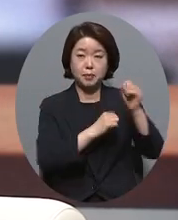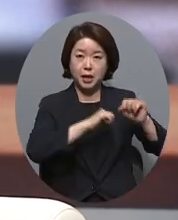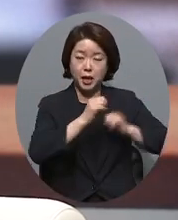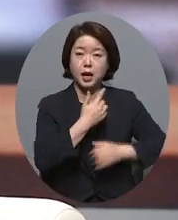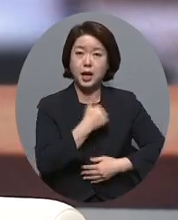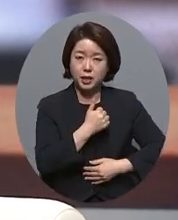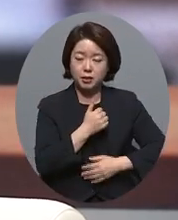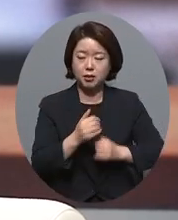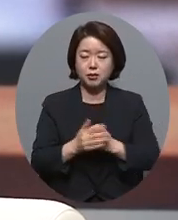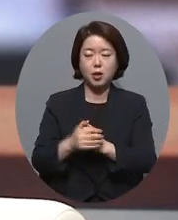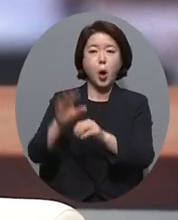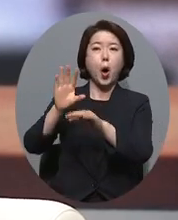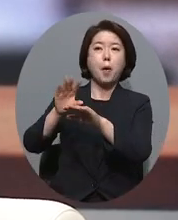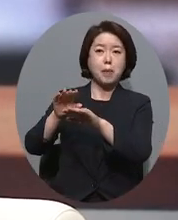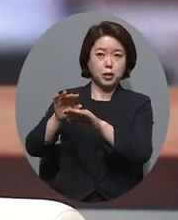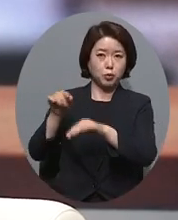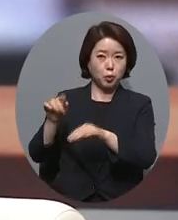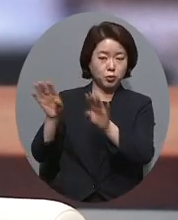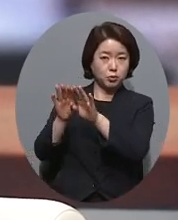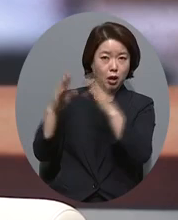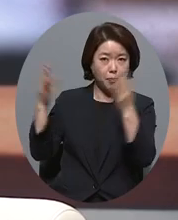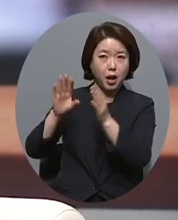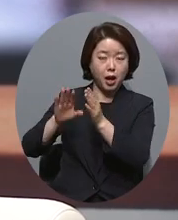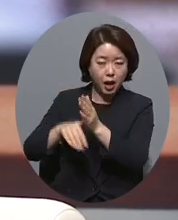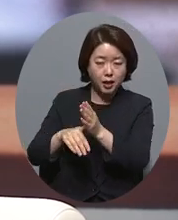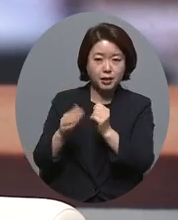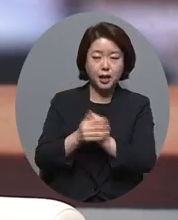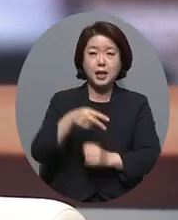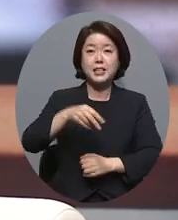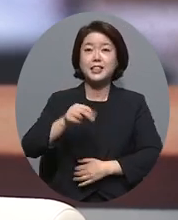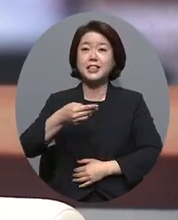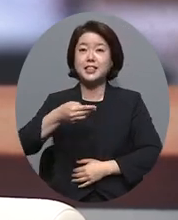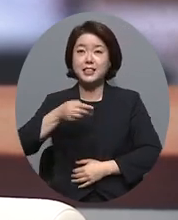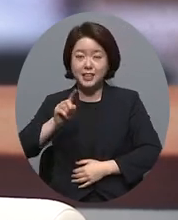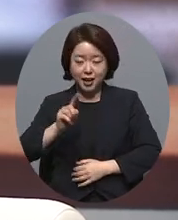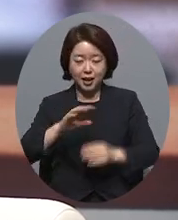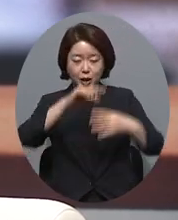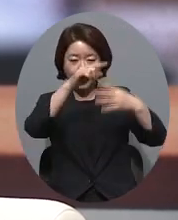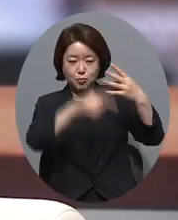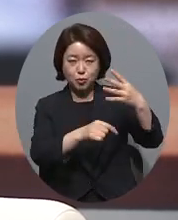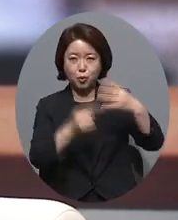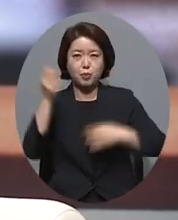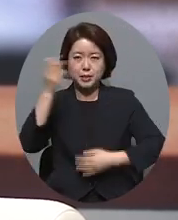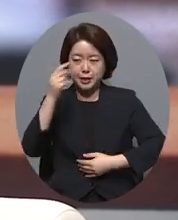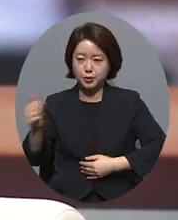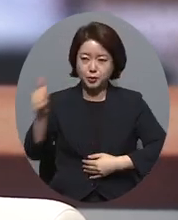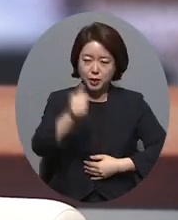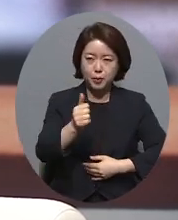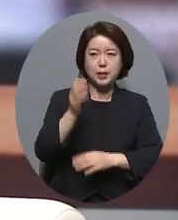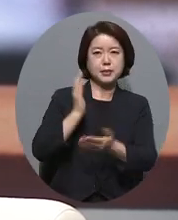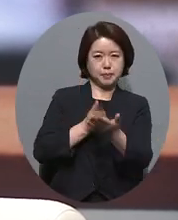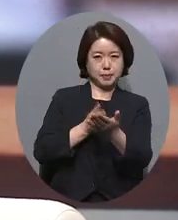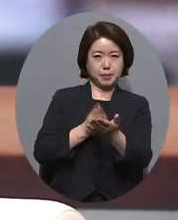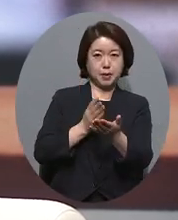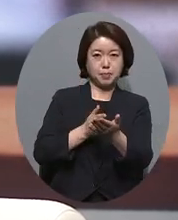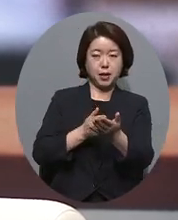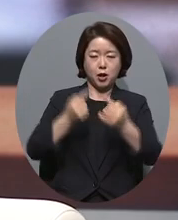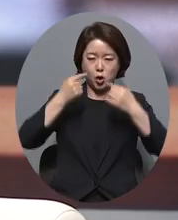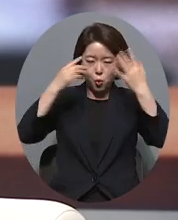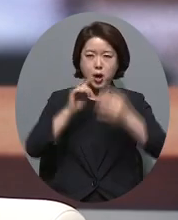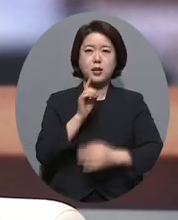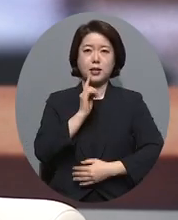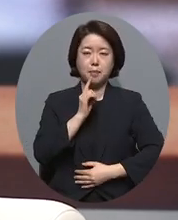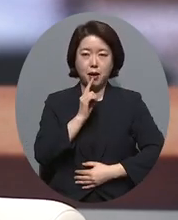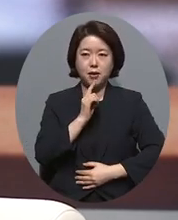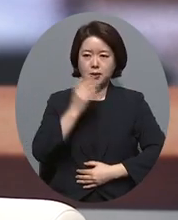언급해 주셨듯이 종편 채널을 개국하면서 기사 프로그램에 자주 모습을 드러내면서 다시 한번 정확한 언변과 또